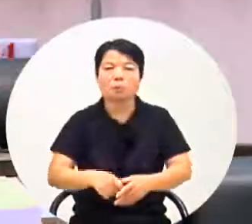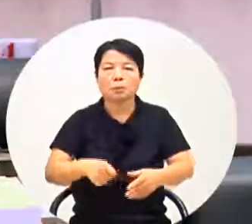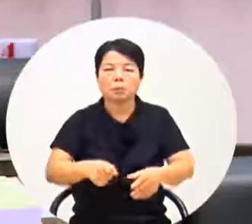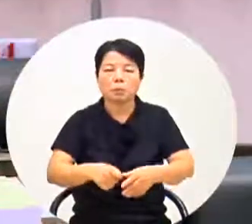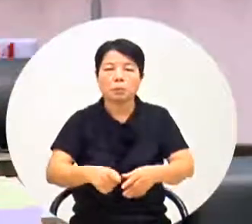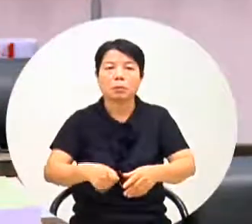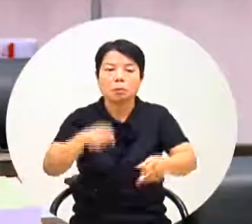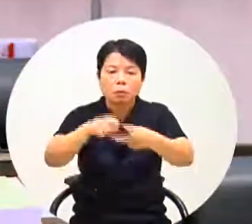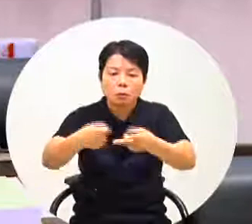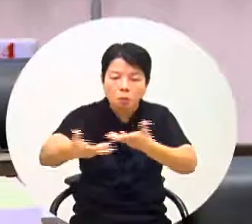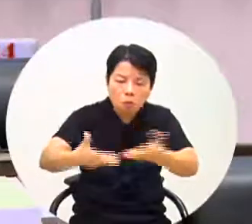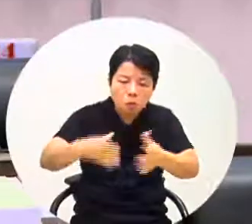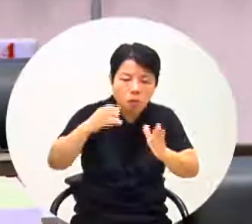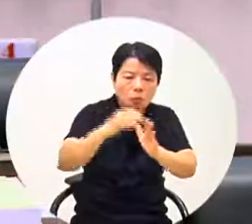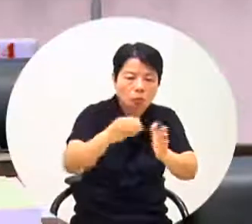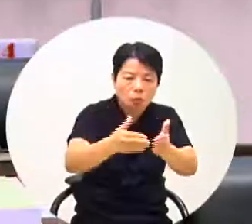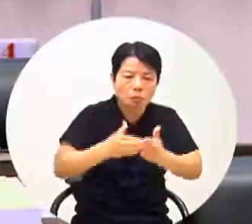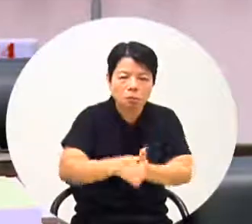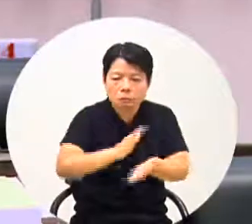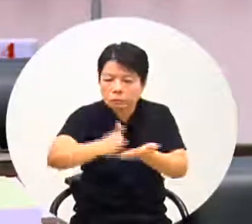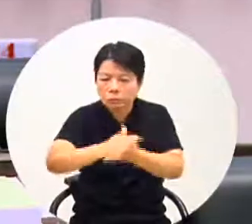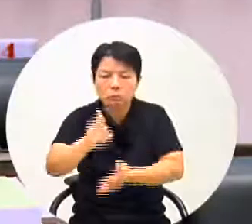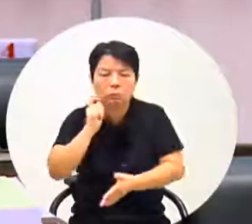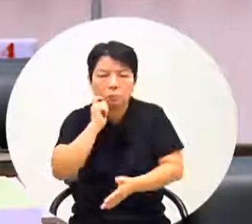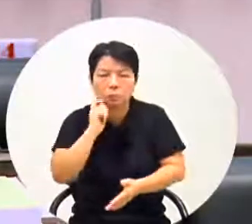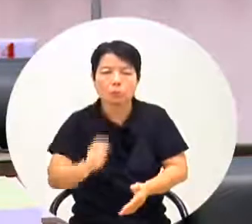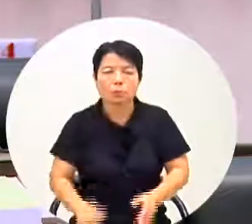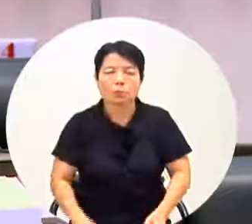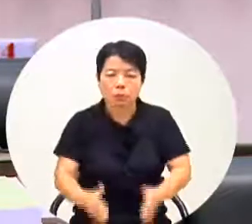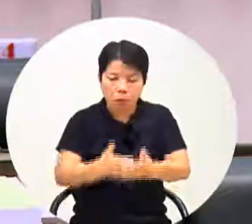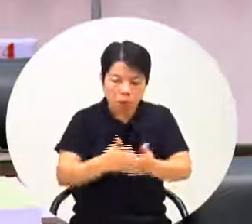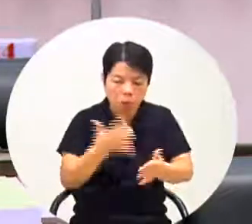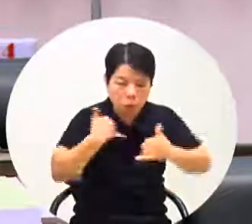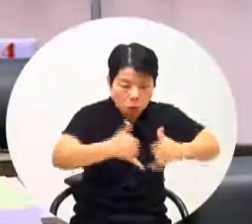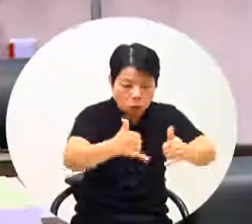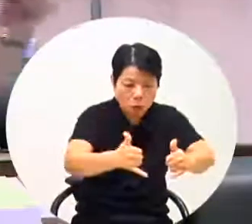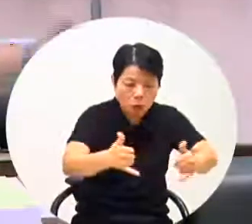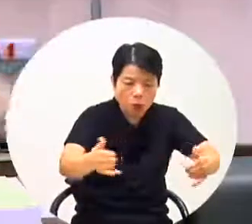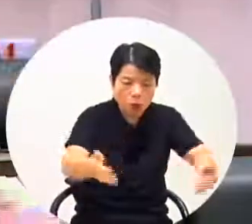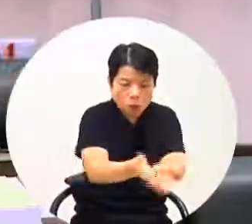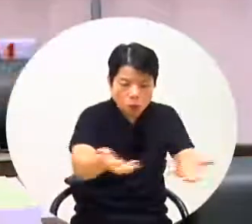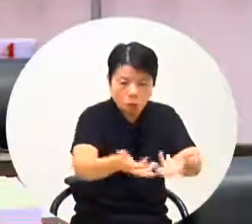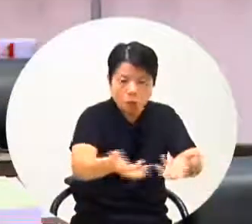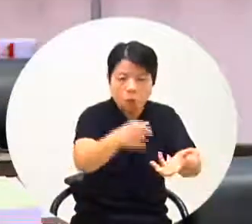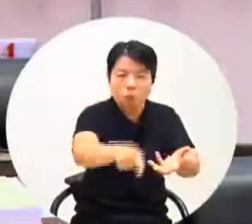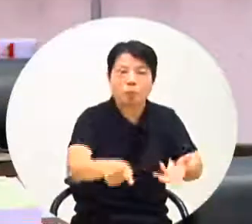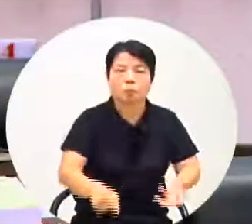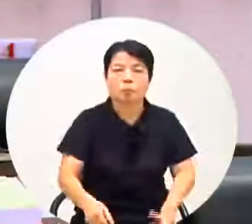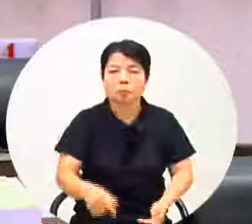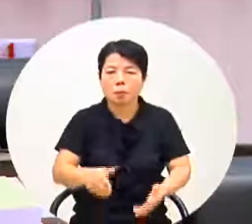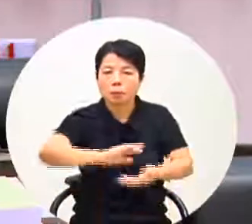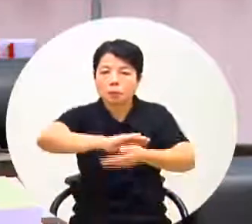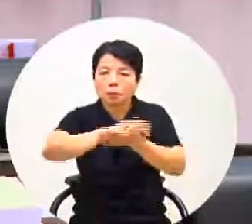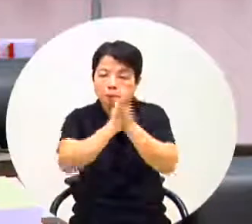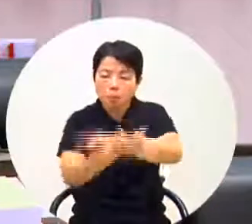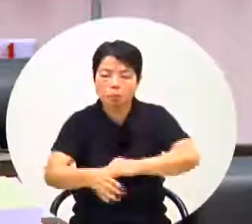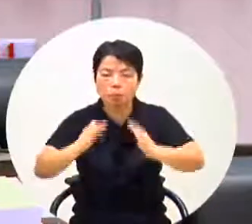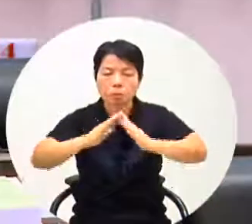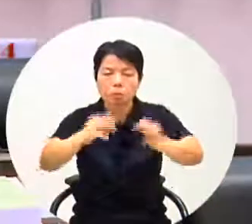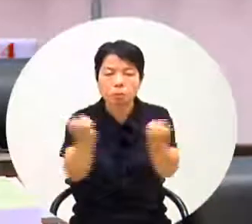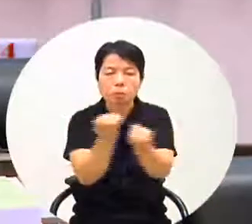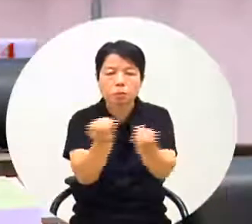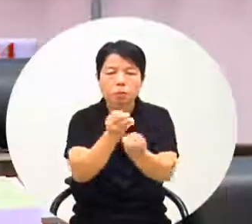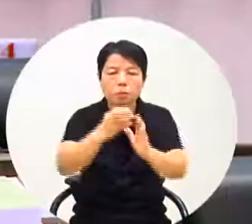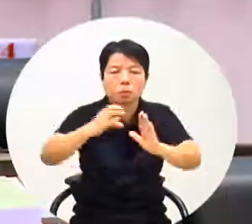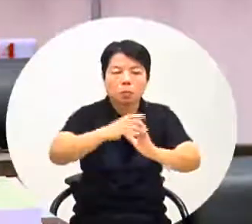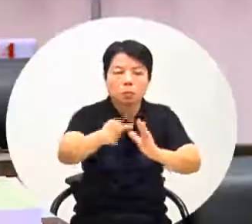解决。公务局开讲的是指开辟道路工程的问题，他讲的变成都花的问题，都花就可能要